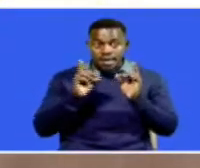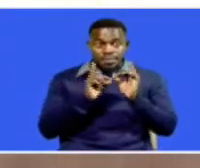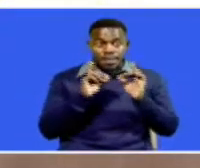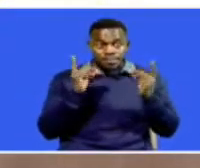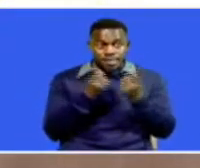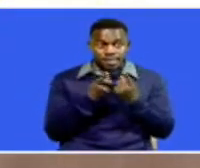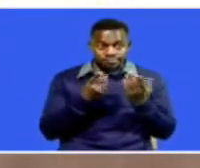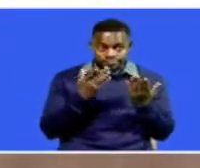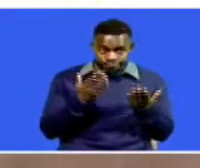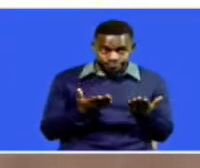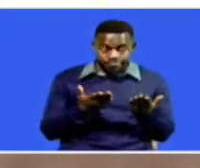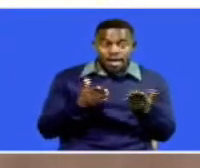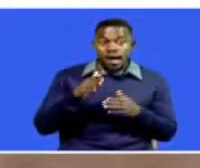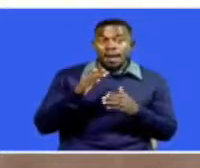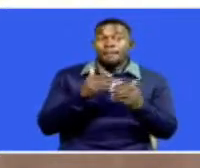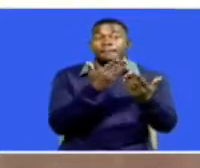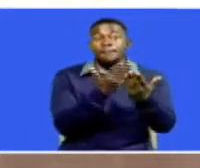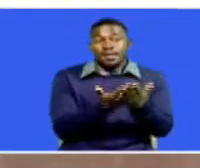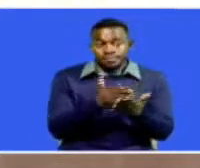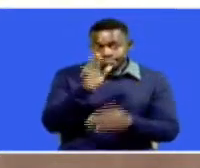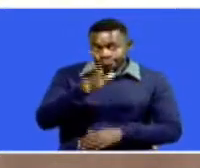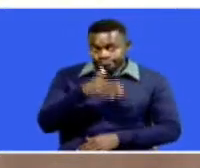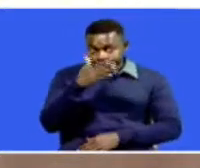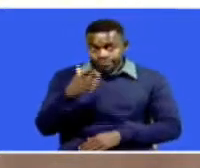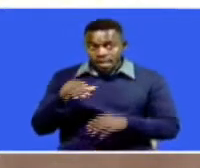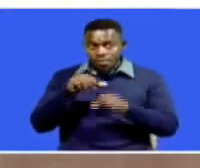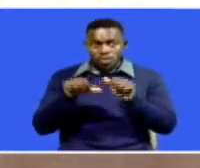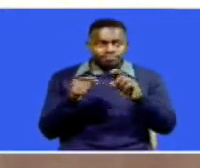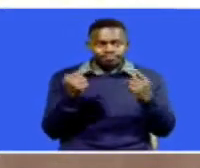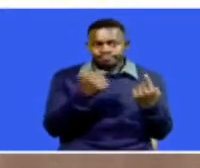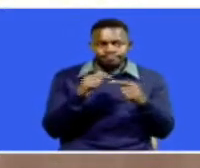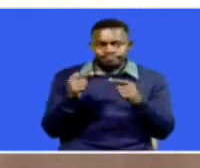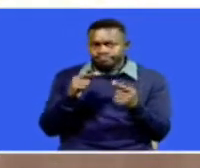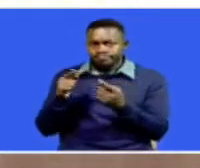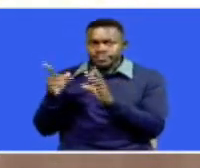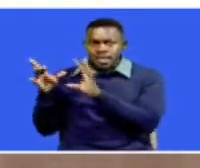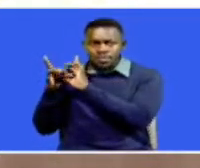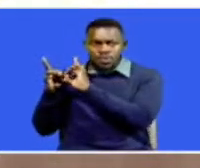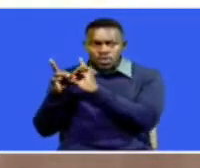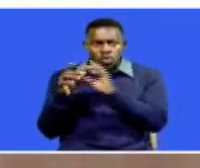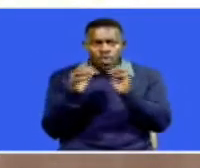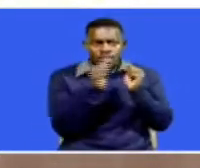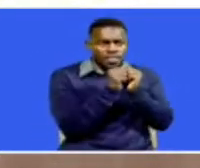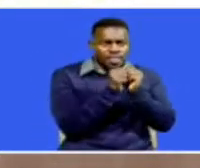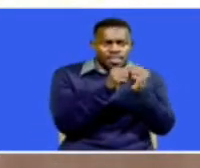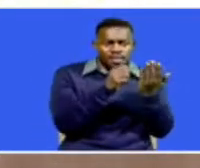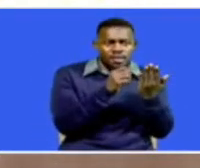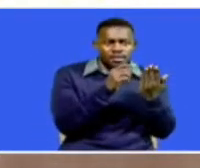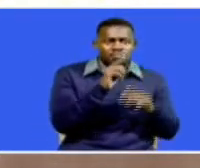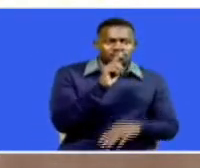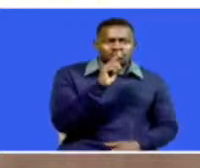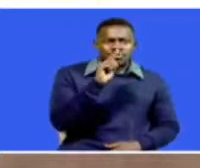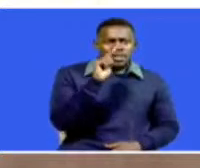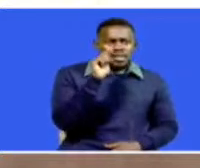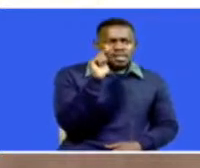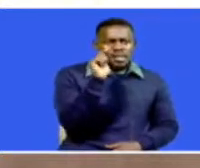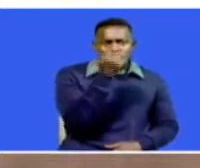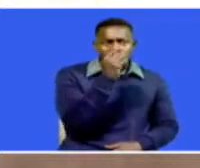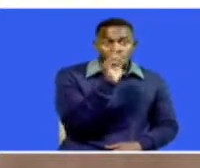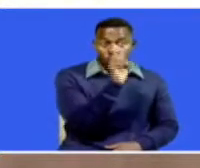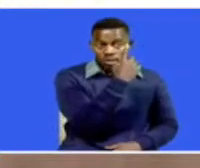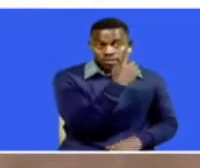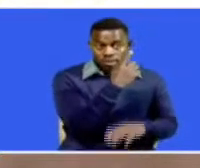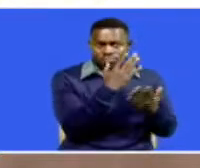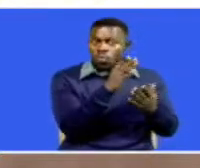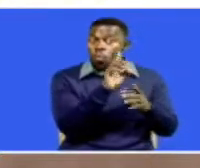huku ikiibua mgawanyiko kwenye muungano wa Azimio baada ya kiongozi wa NAK Kenya Martha Karua kutofautiana na kiongozi wa